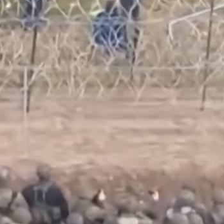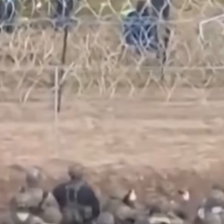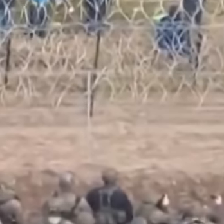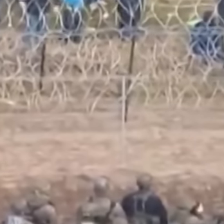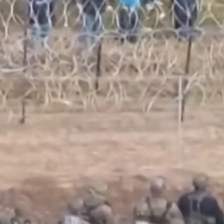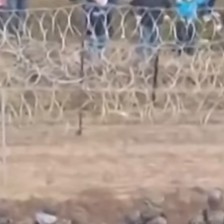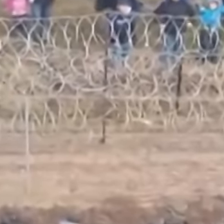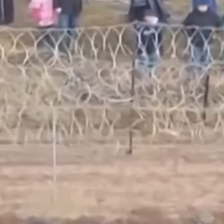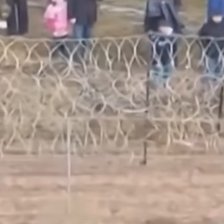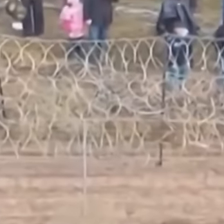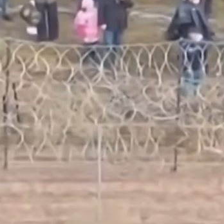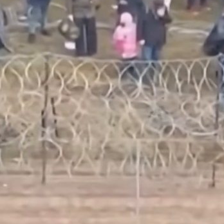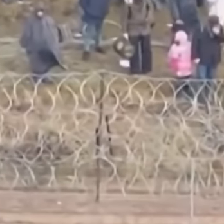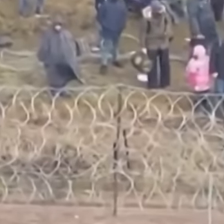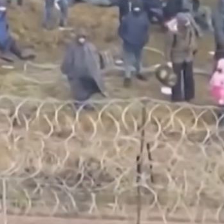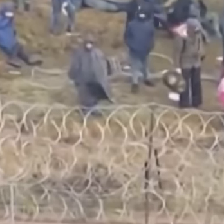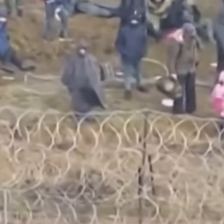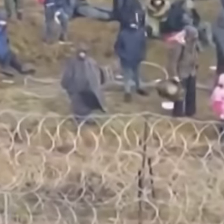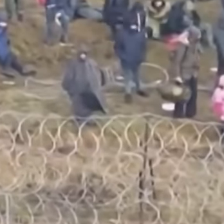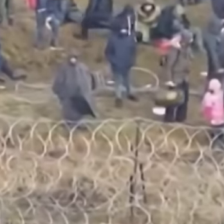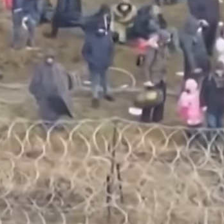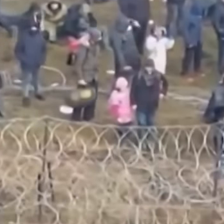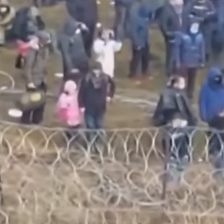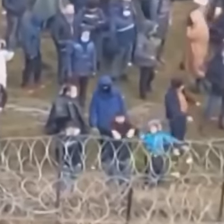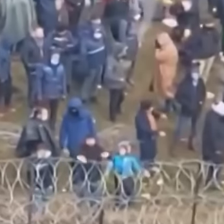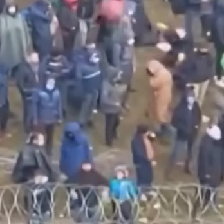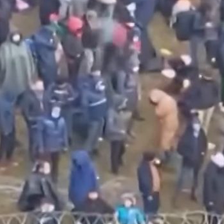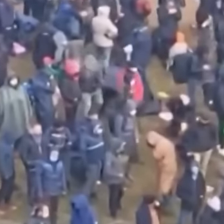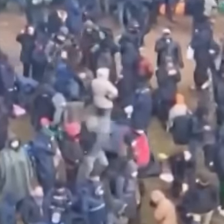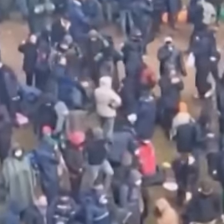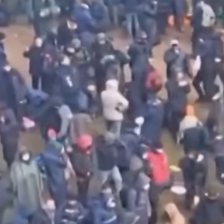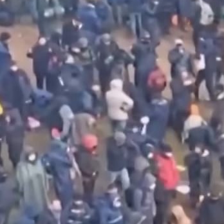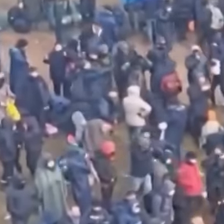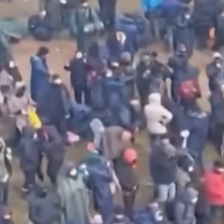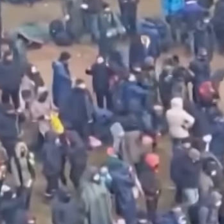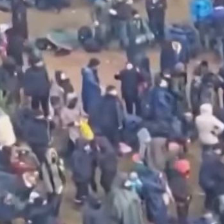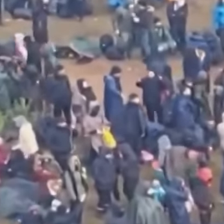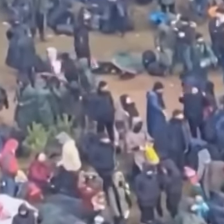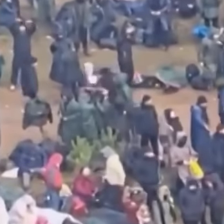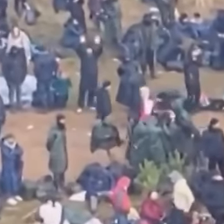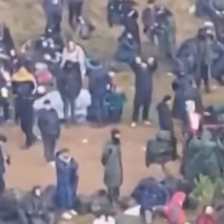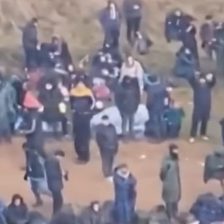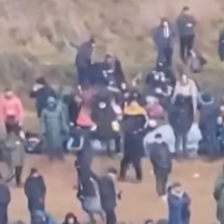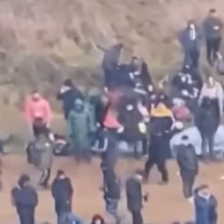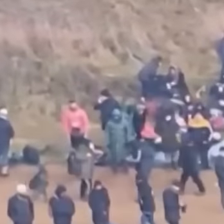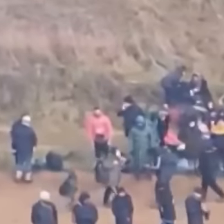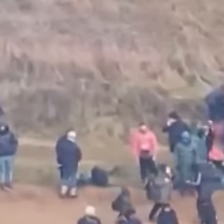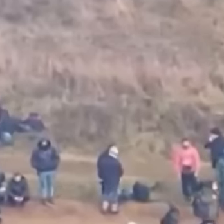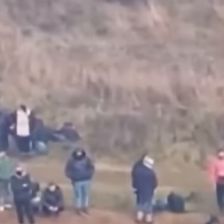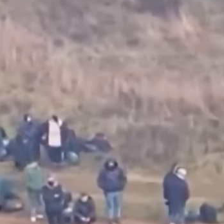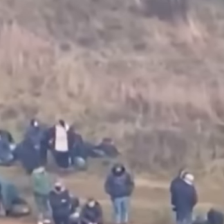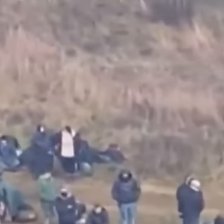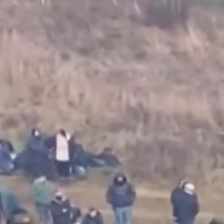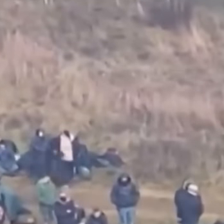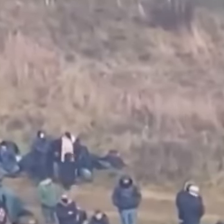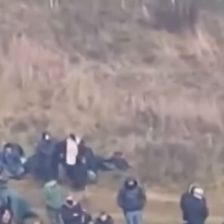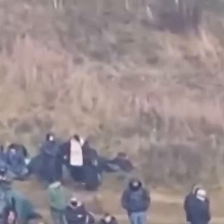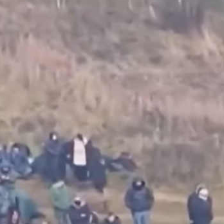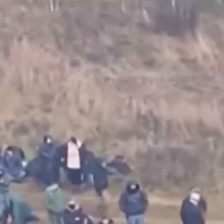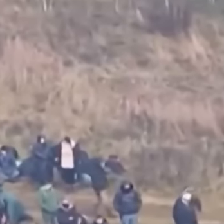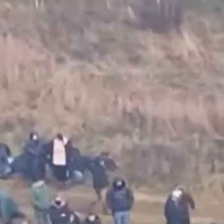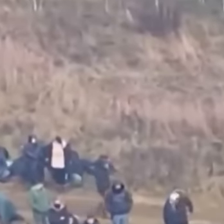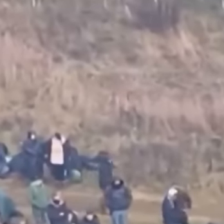rolników. Biciem rolników. Oni mieli ręce zajęte tłumieniem protestów rolników i dlatego nie było tych,